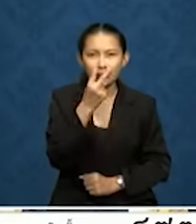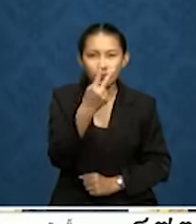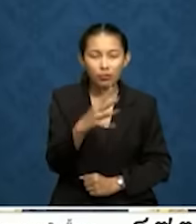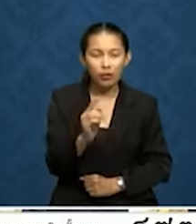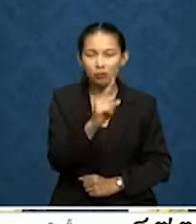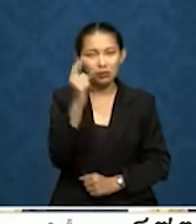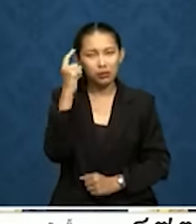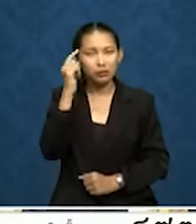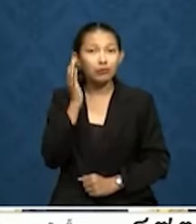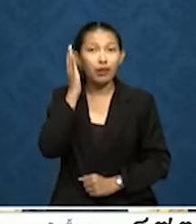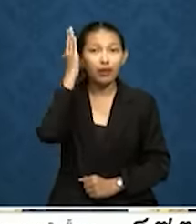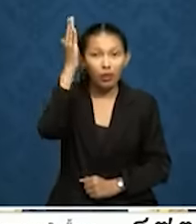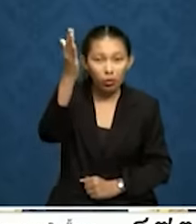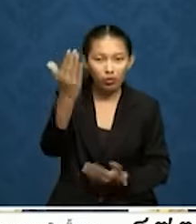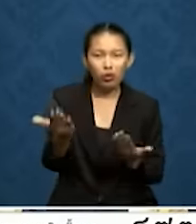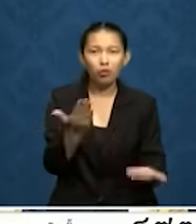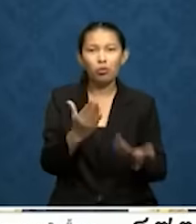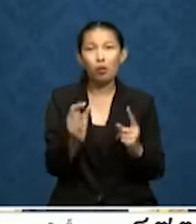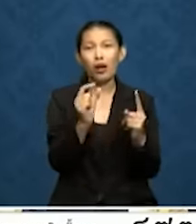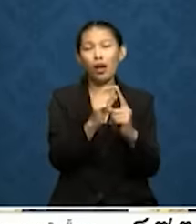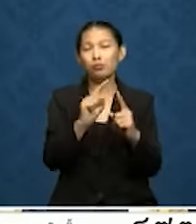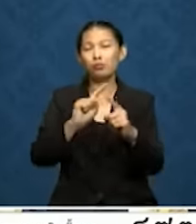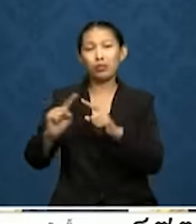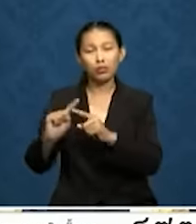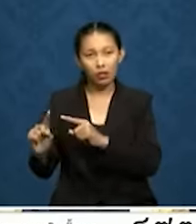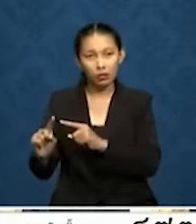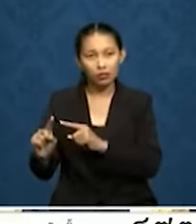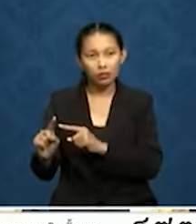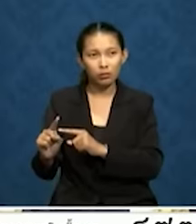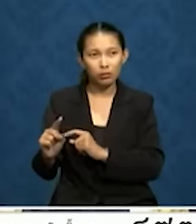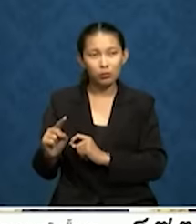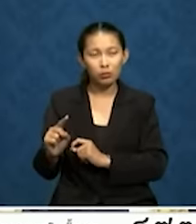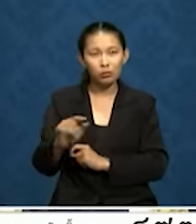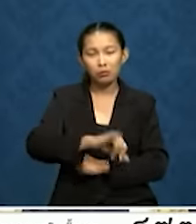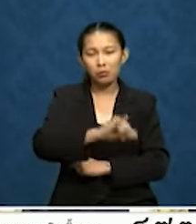าคตหรือมองคำพูดใดๆว่าจะมีส่วนได้เสียหรือ